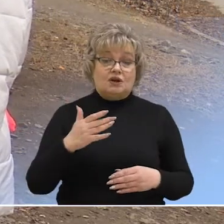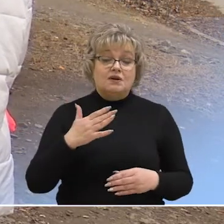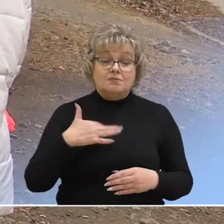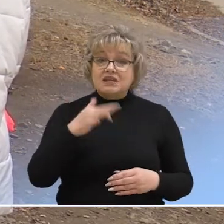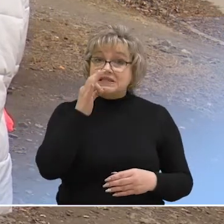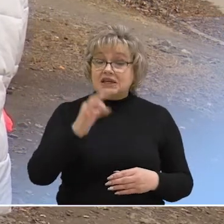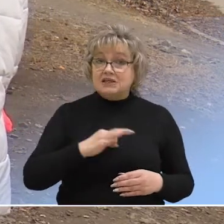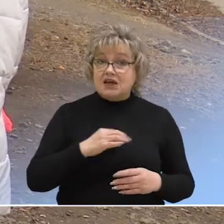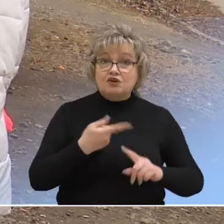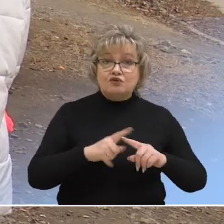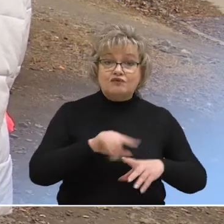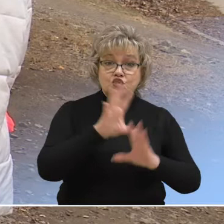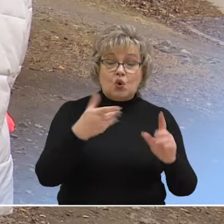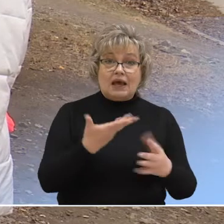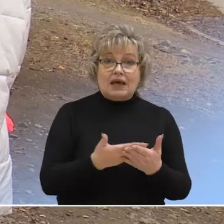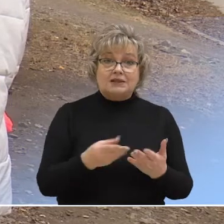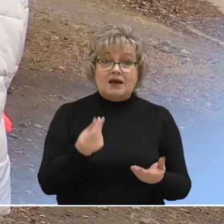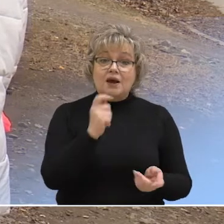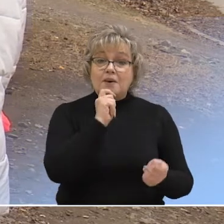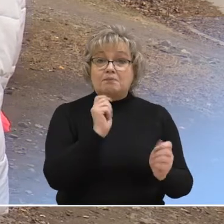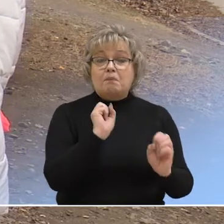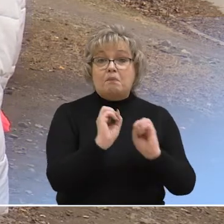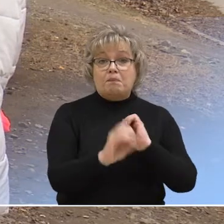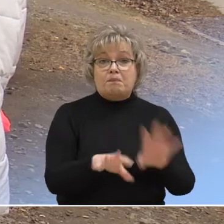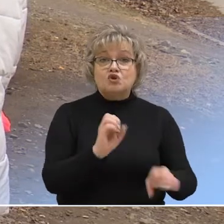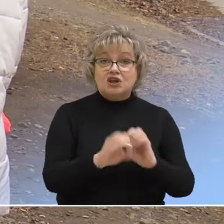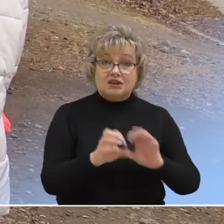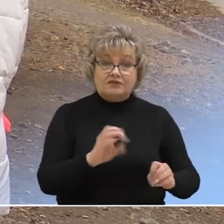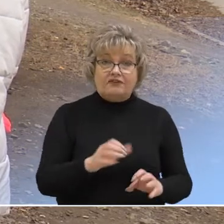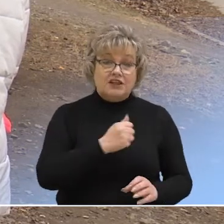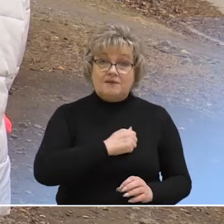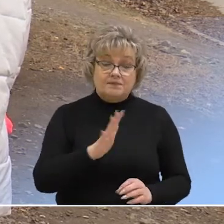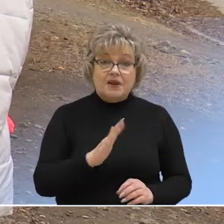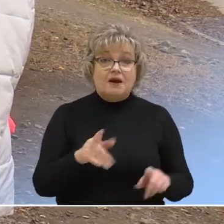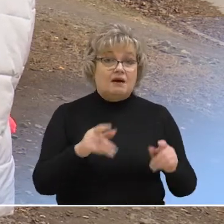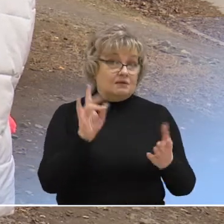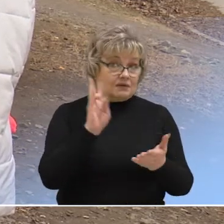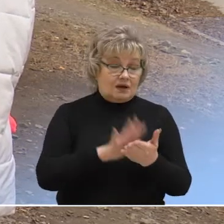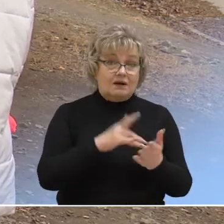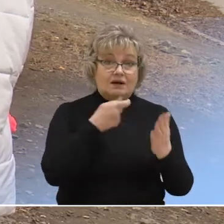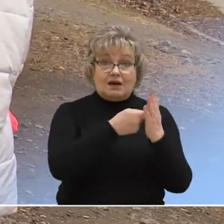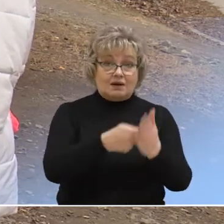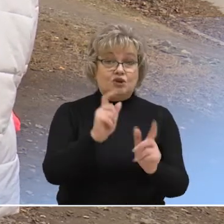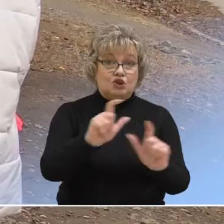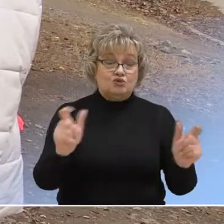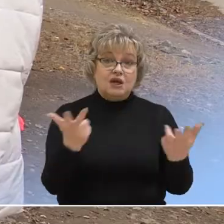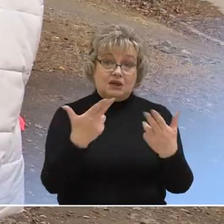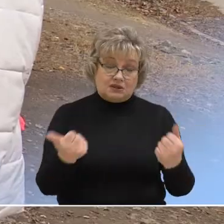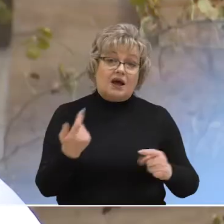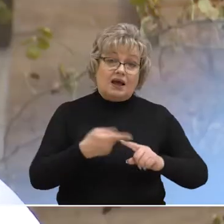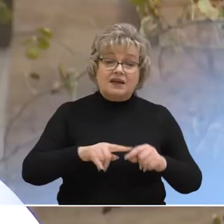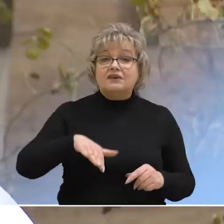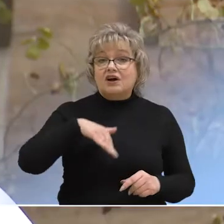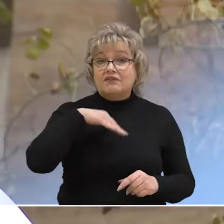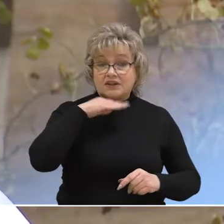что все это чисто пожертвование, этого действительно хватает, чтобы постоянно кормить в таком объеме людей? Да, этого